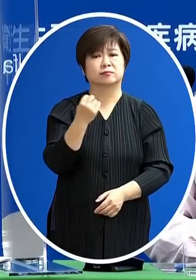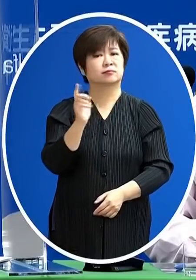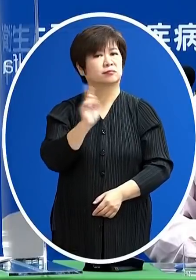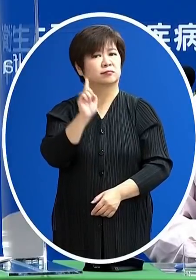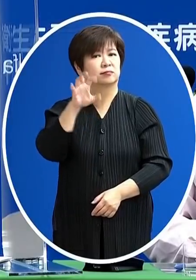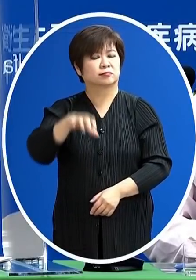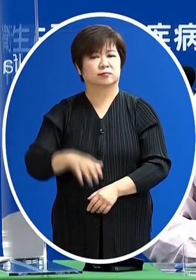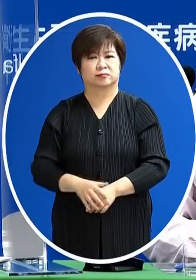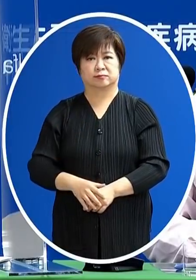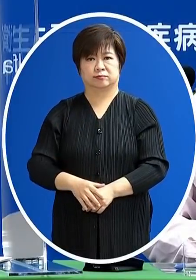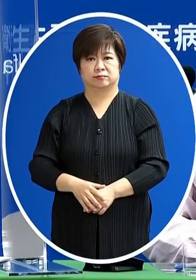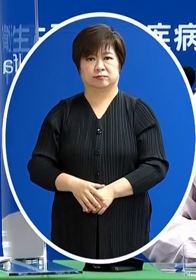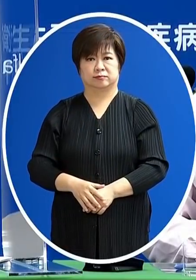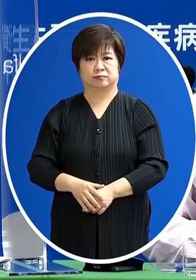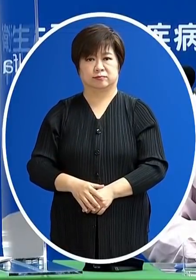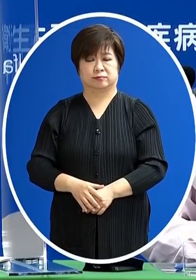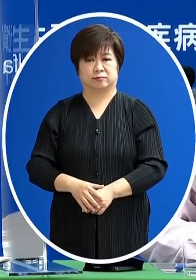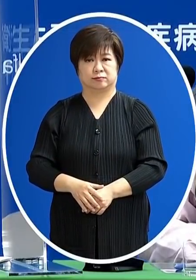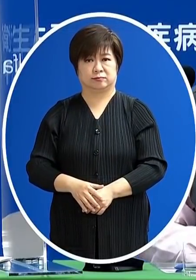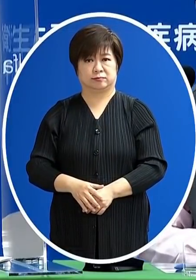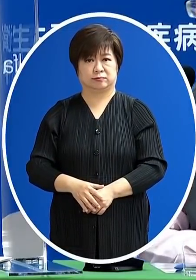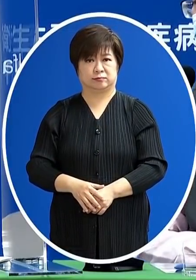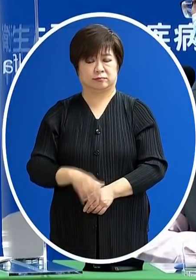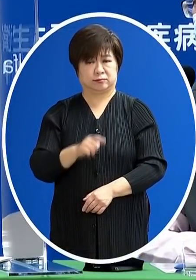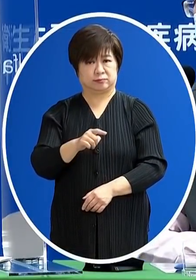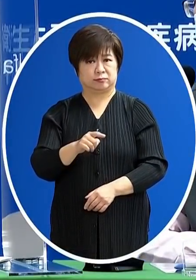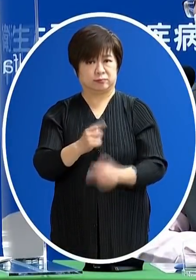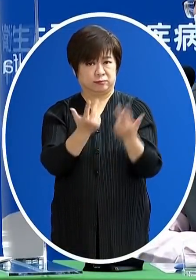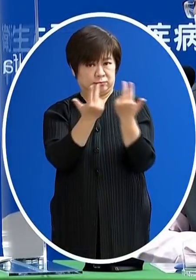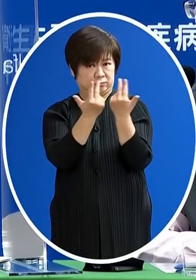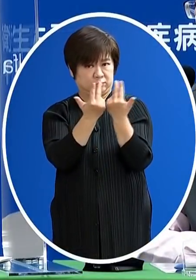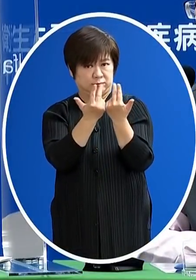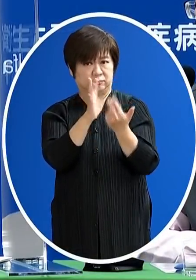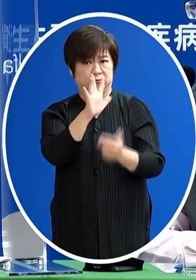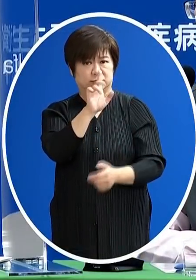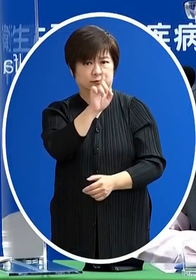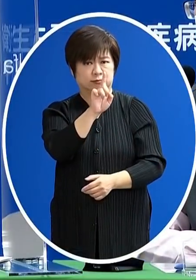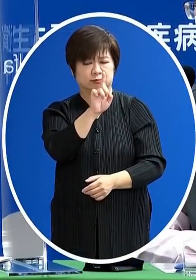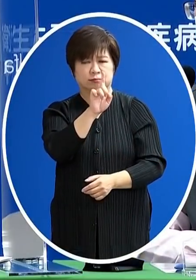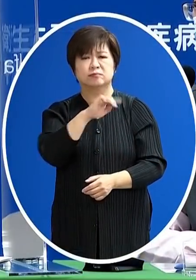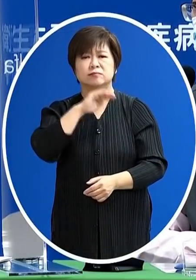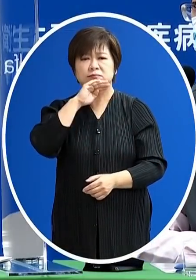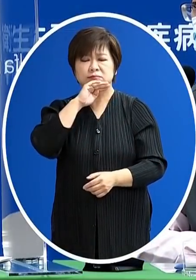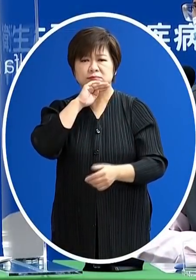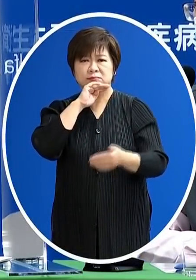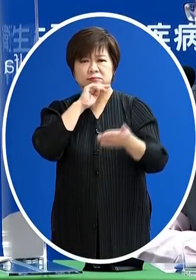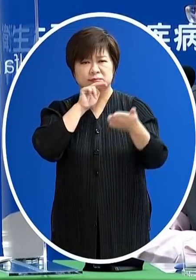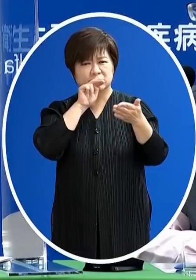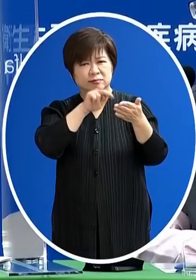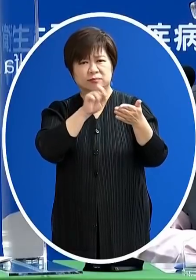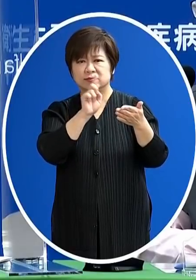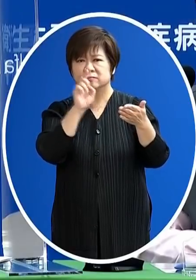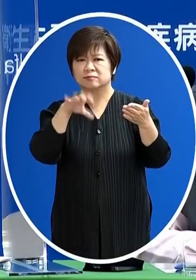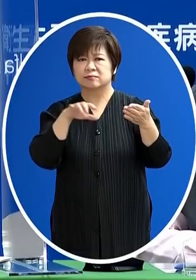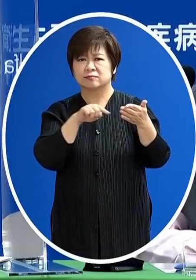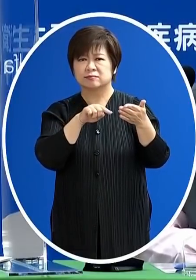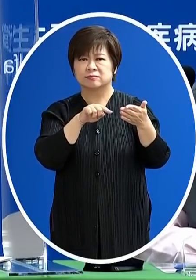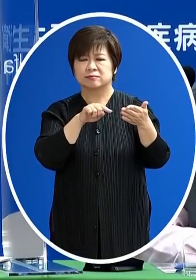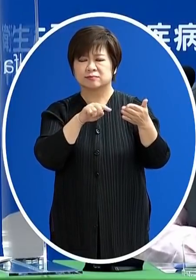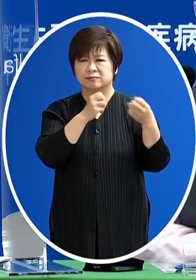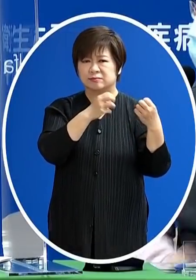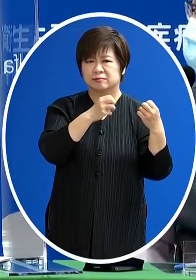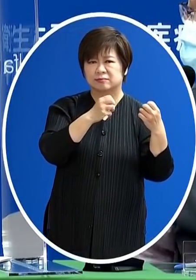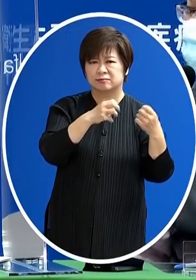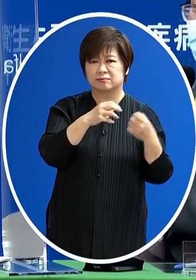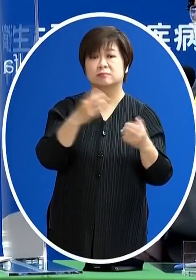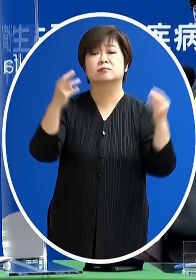个本来在应该新北有一个跟应该这种用这三峡讲要讲这很